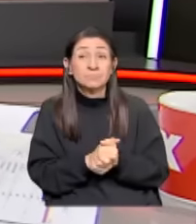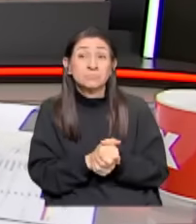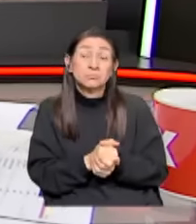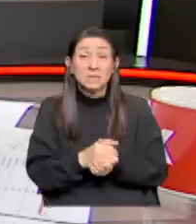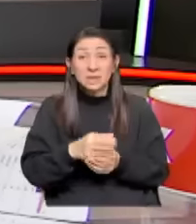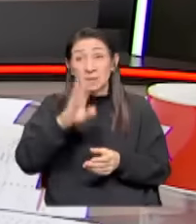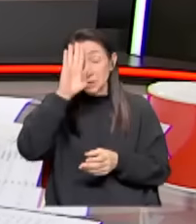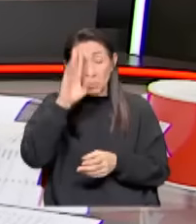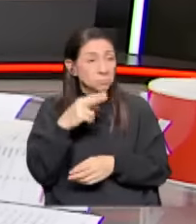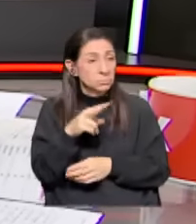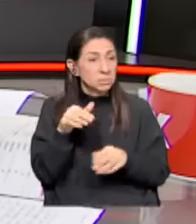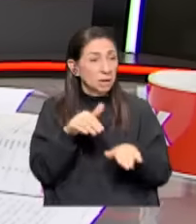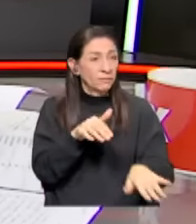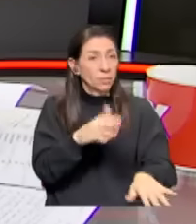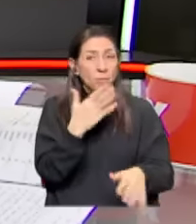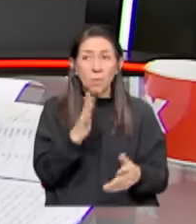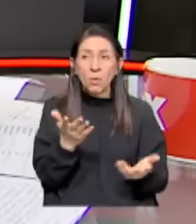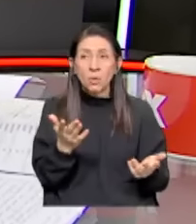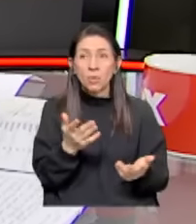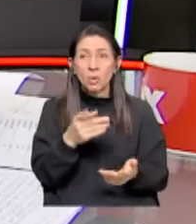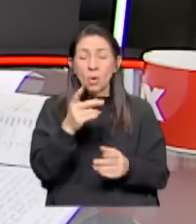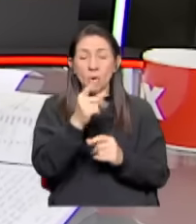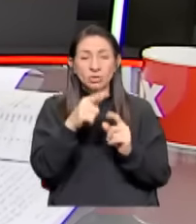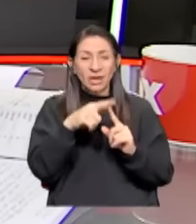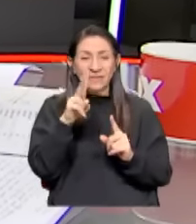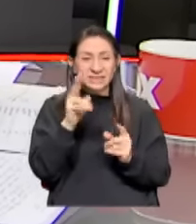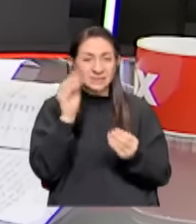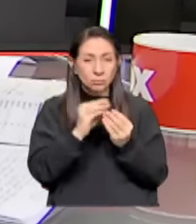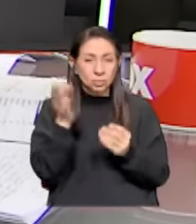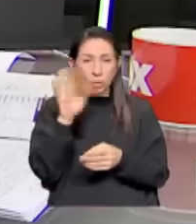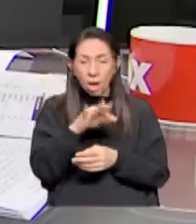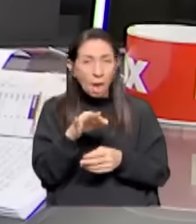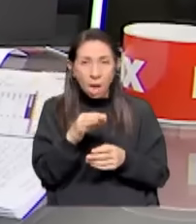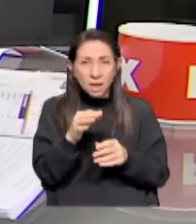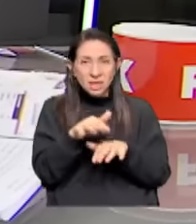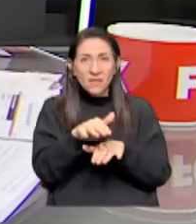Mesela İstanbul'da bakıyorum trafik yok o şeyden beri, ÖTV artışından beri.